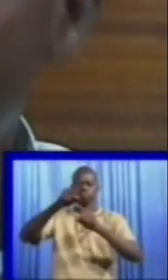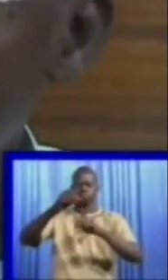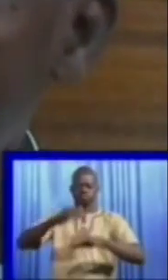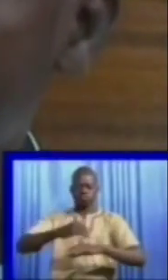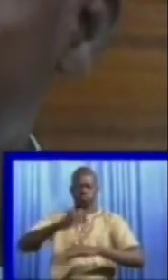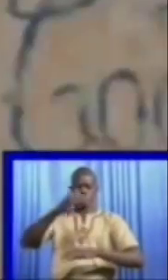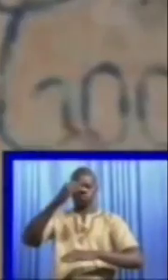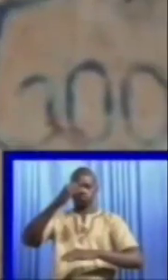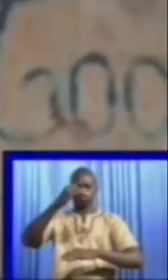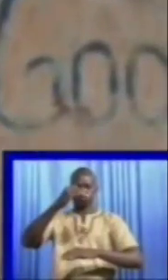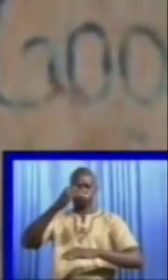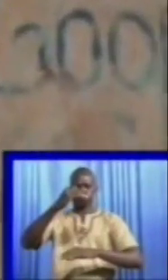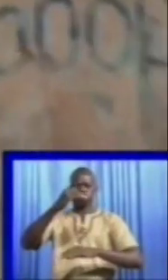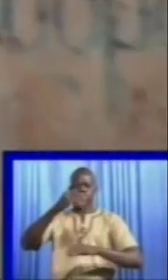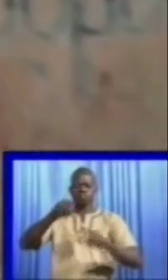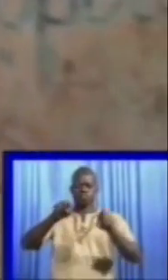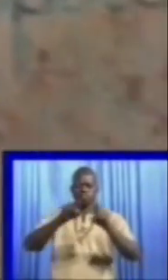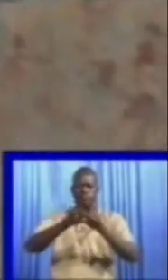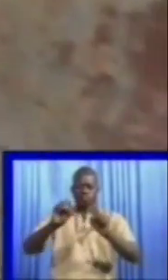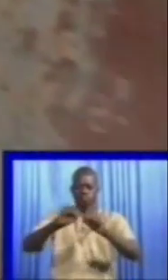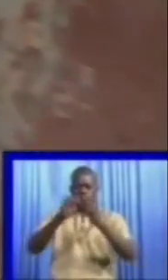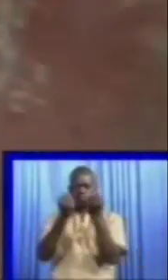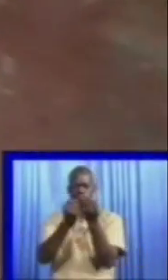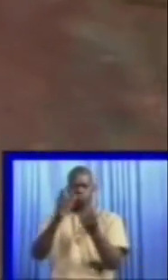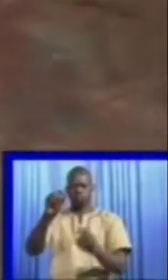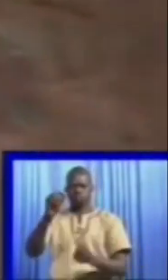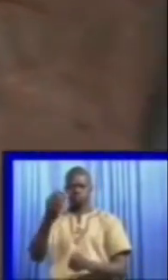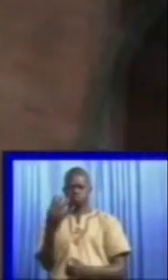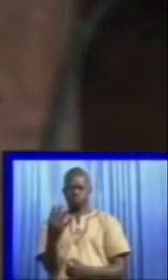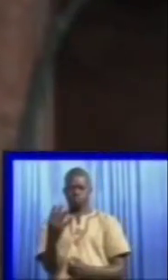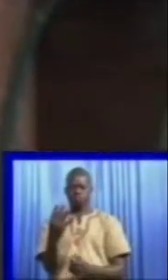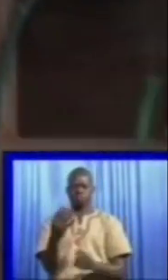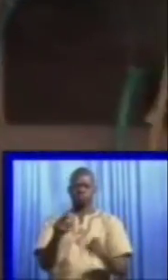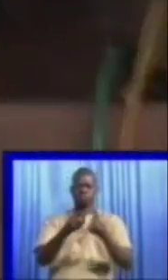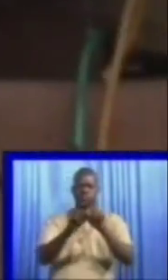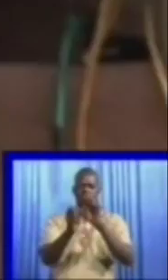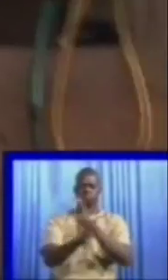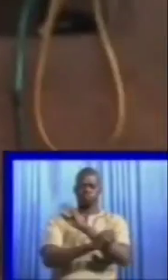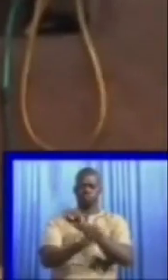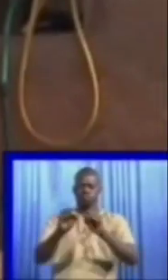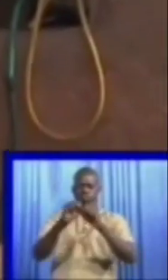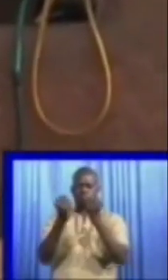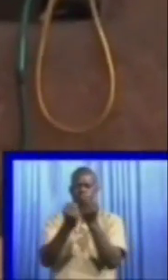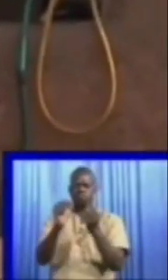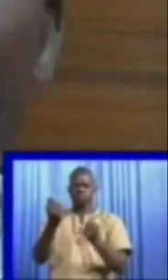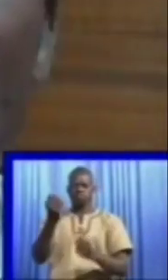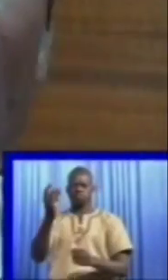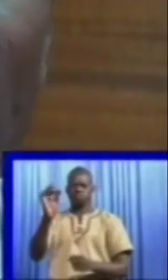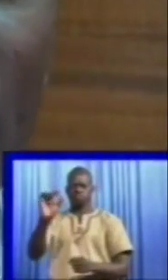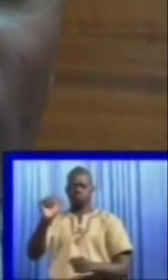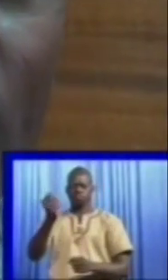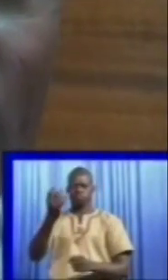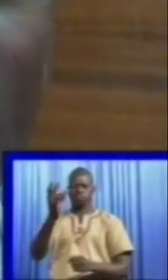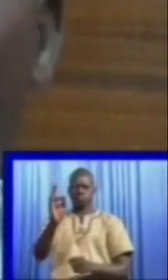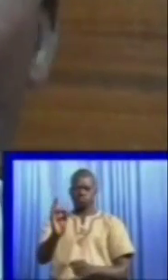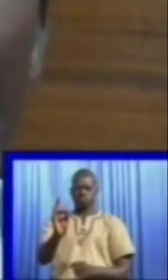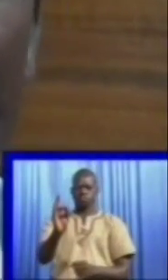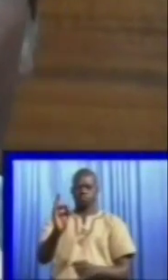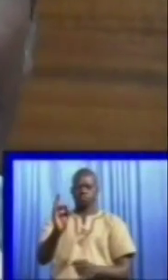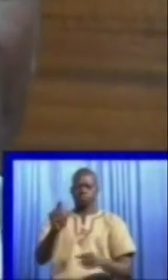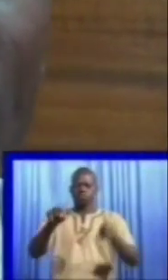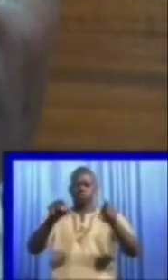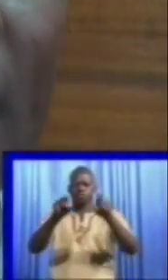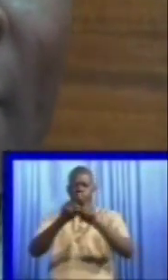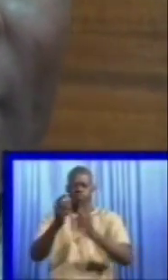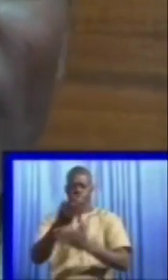en élévation, comme le secteur 24, comme Sarfalao, secteur 18, 17, et même une